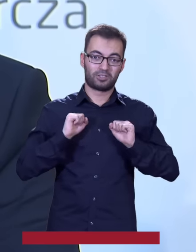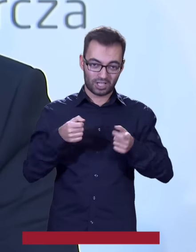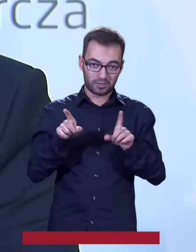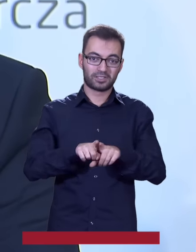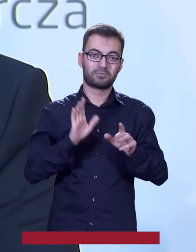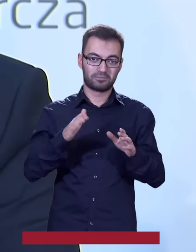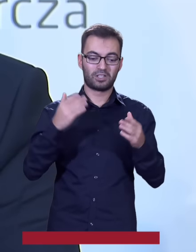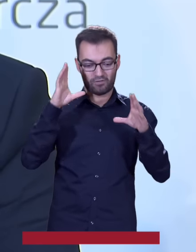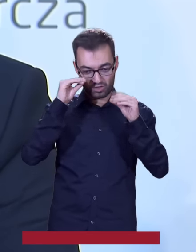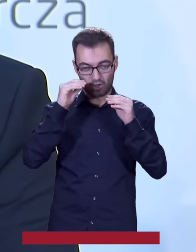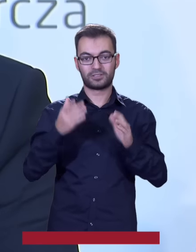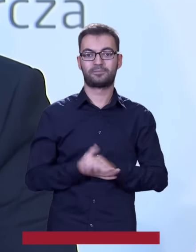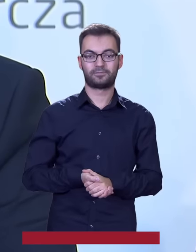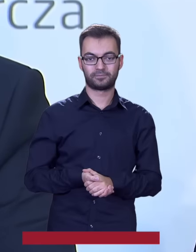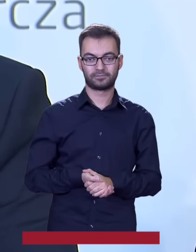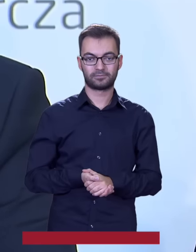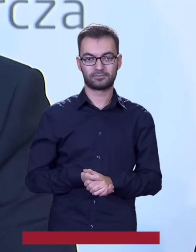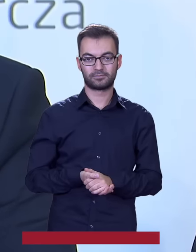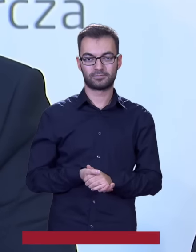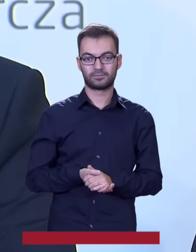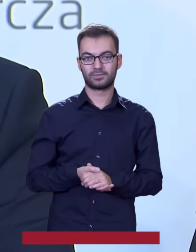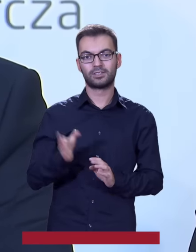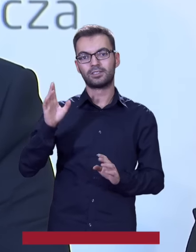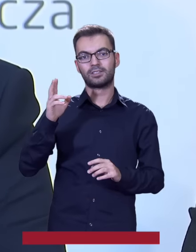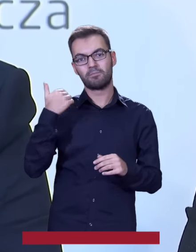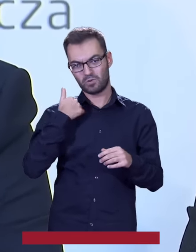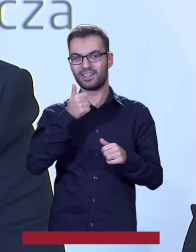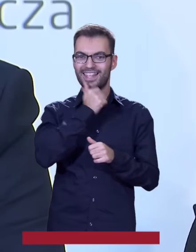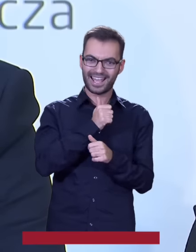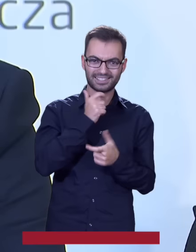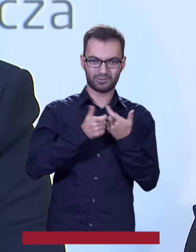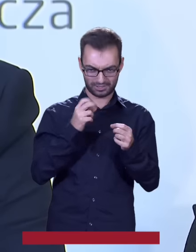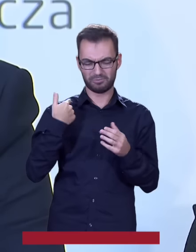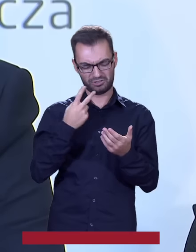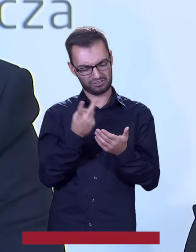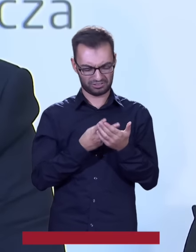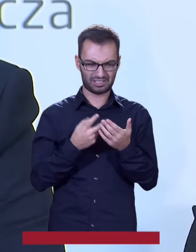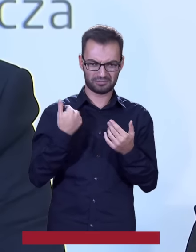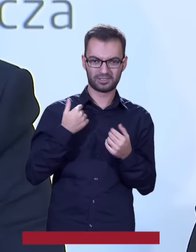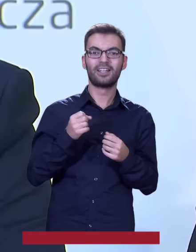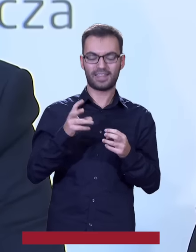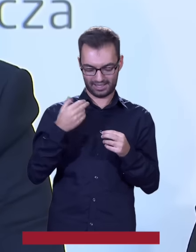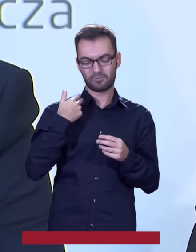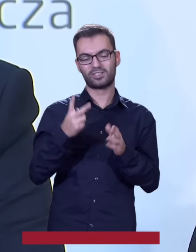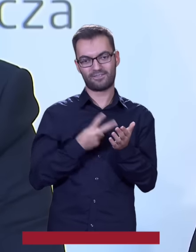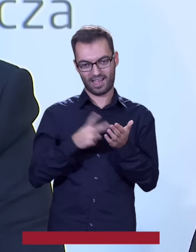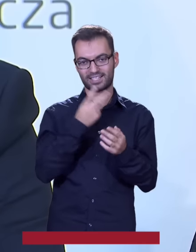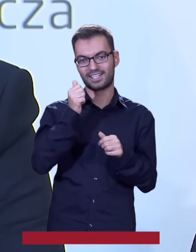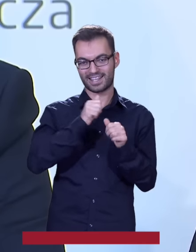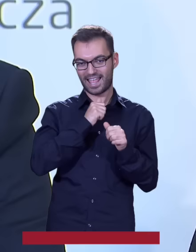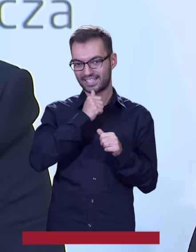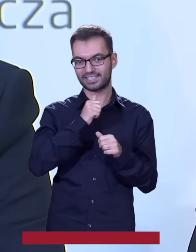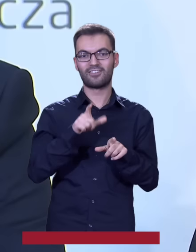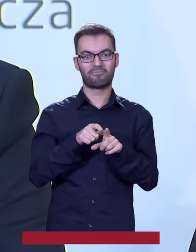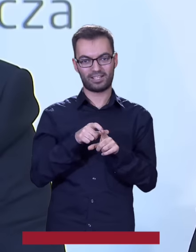w nocy. Proszę mogę, bardzo. Ale jak rozumiem, jakieś testy się odbyły, tak czytaliśmy gdzieś. Tak, testy odbyły się dwukrotnie, to były testy w